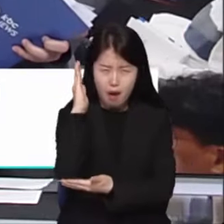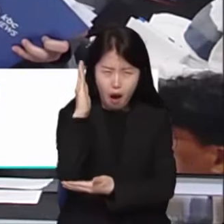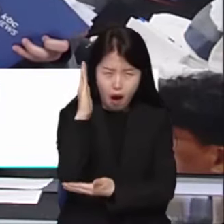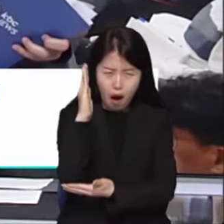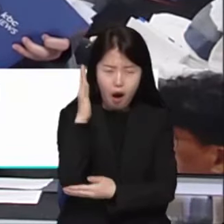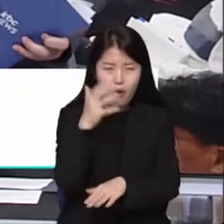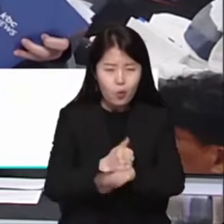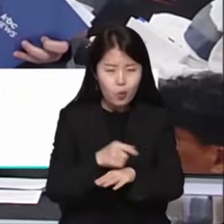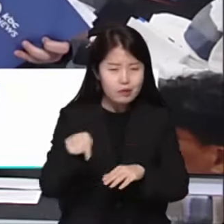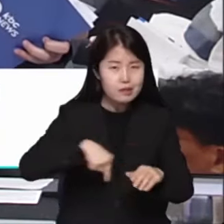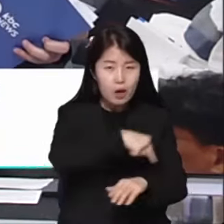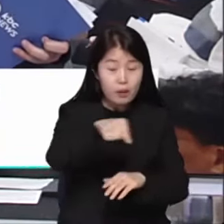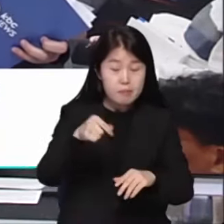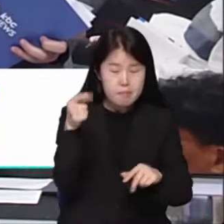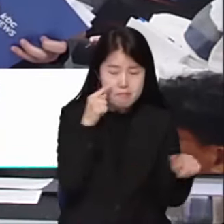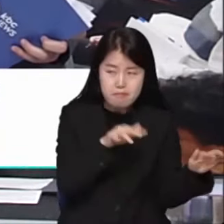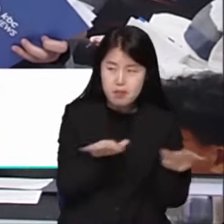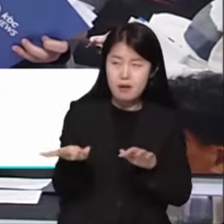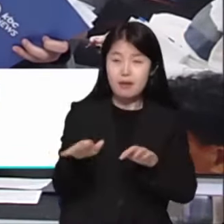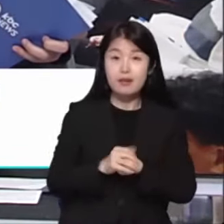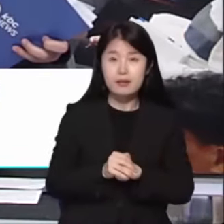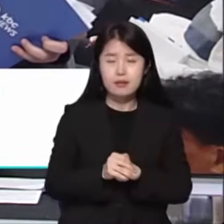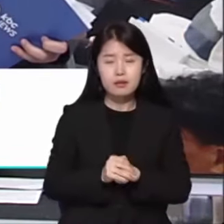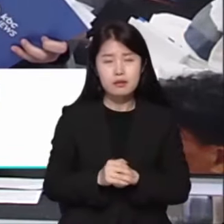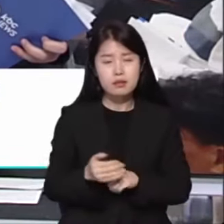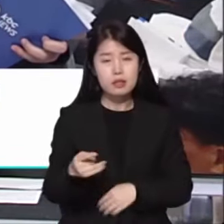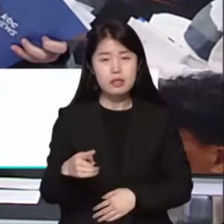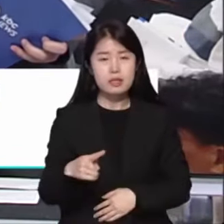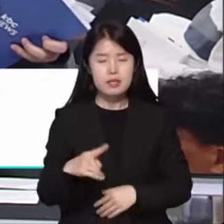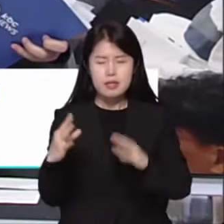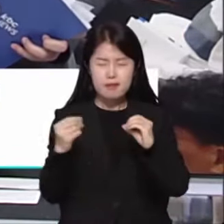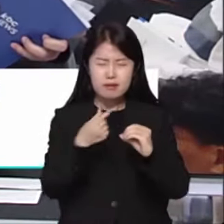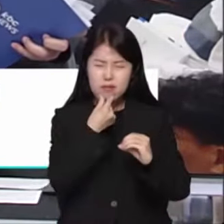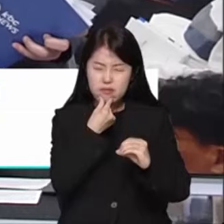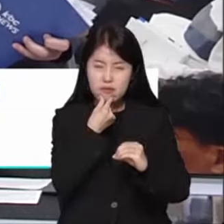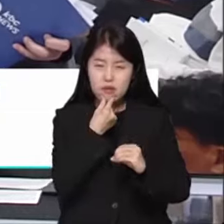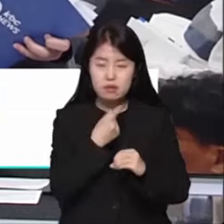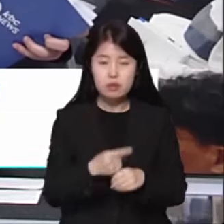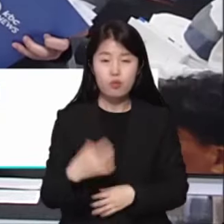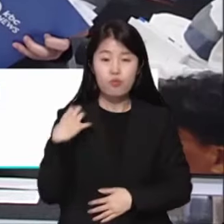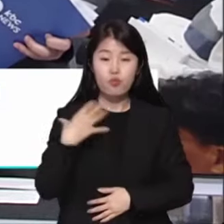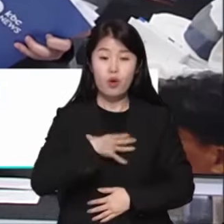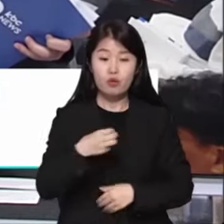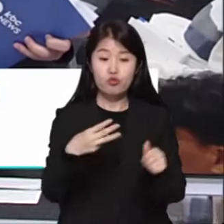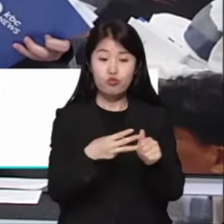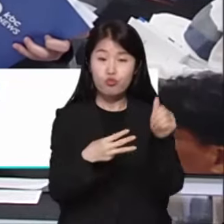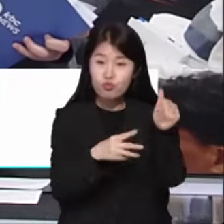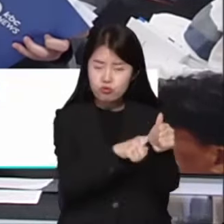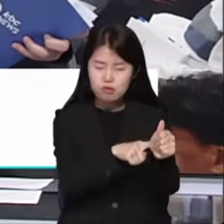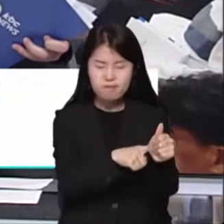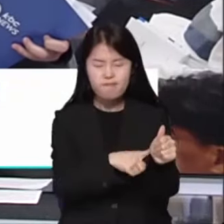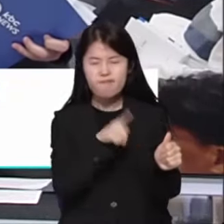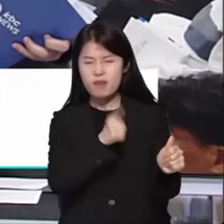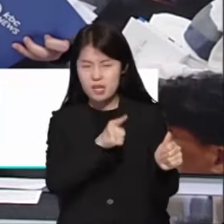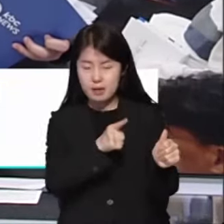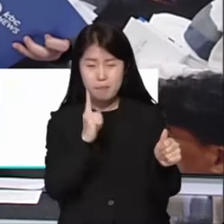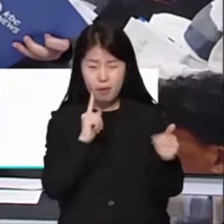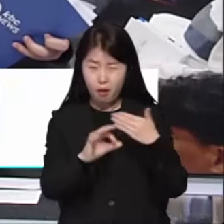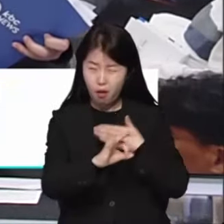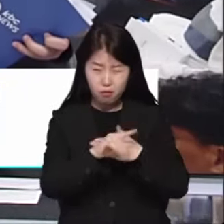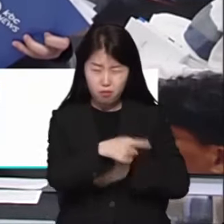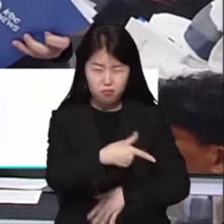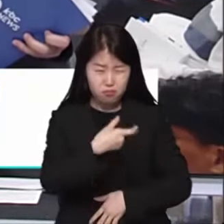현장은 술렁였는데요. 대화를 거부하는 김산 무안군수의 날을 세웠고 대화 후에도 통합 이전을 반대한다면